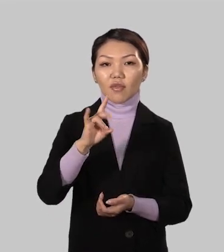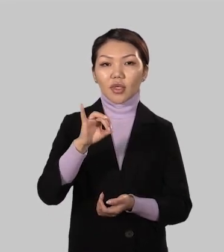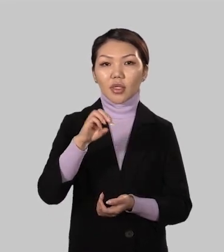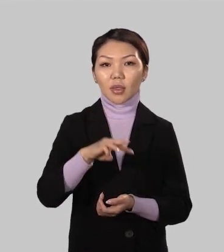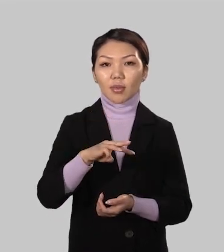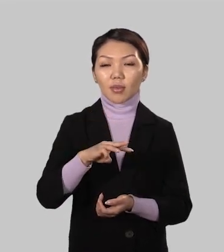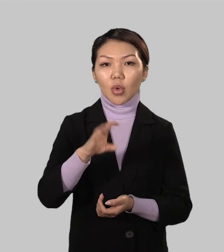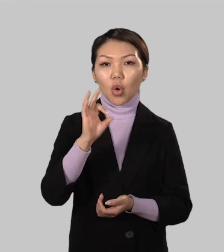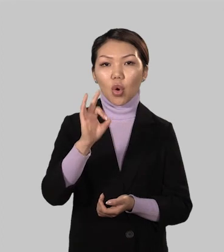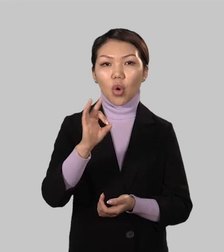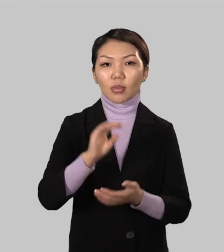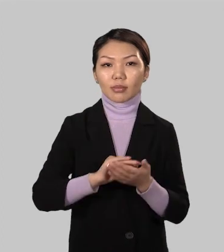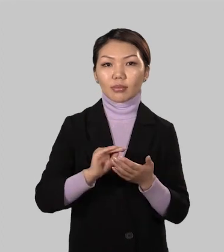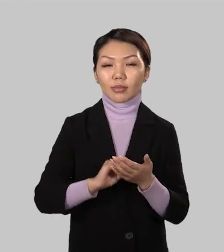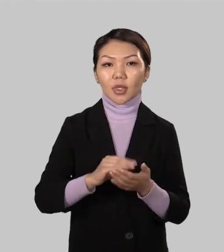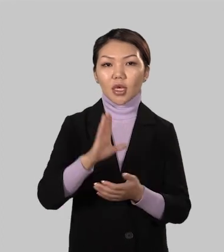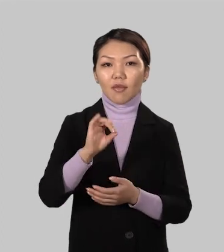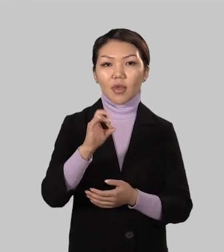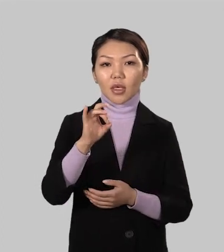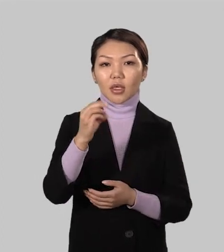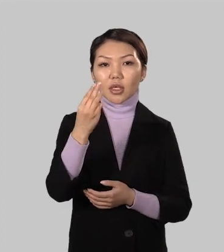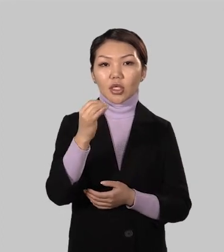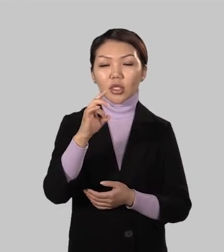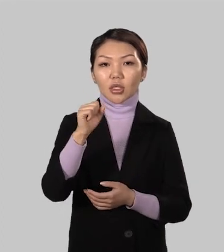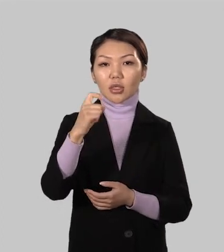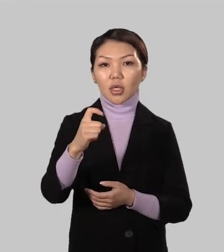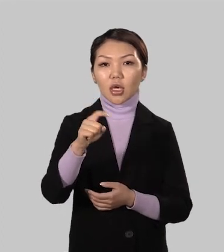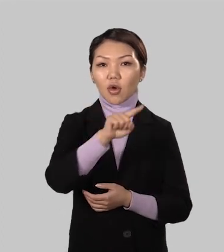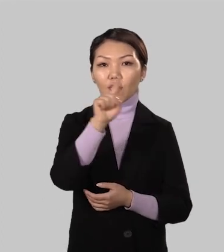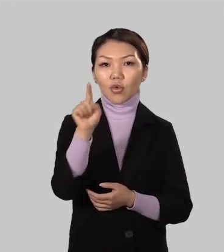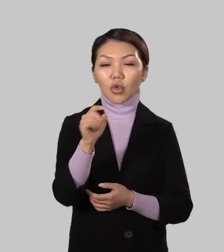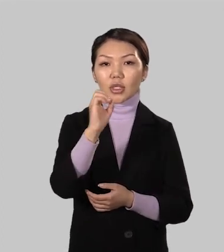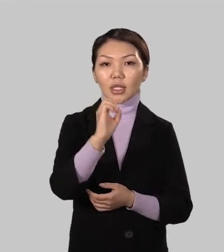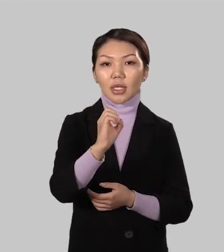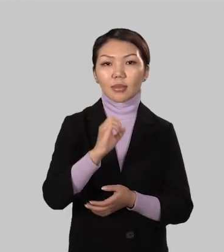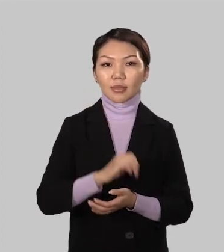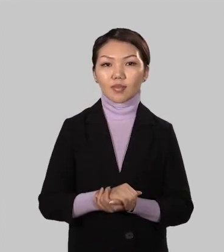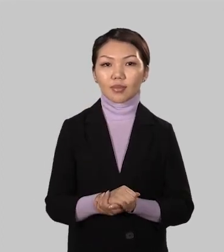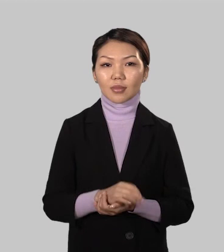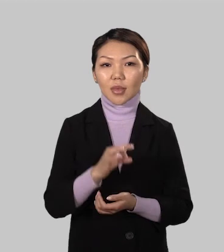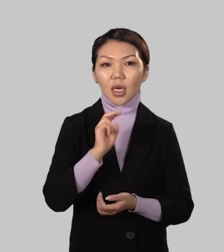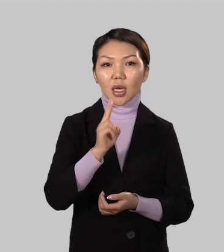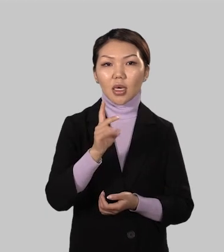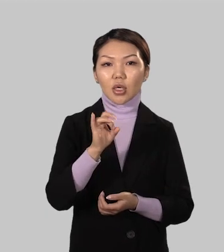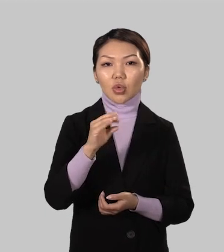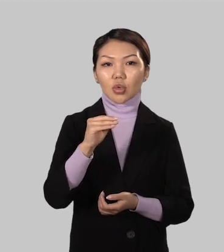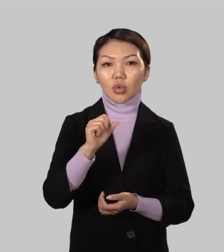корне гласная о вершинах в корне гласная е